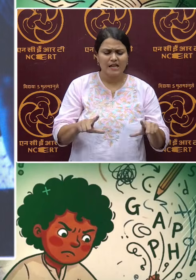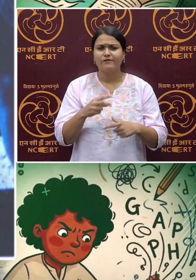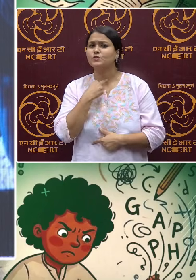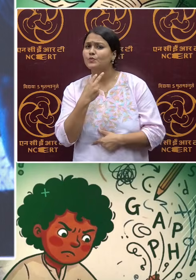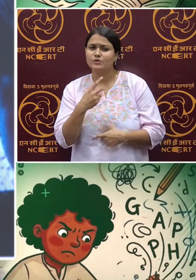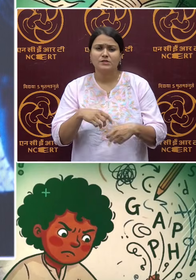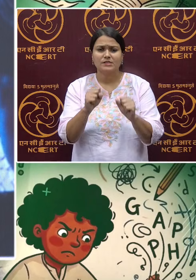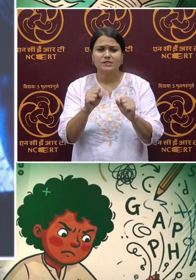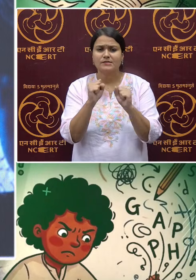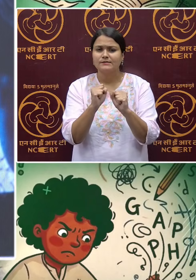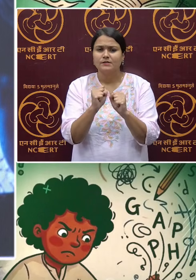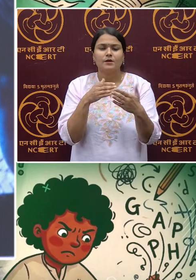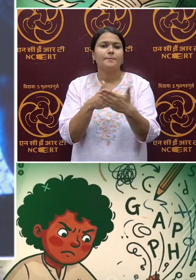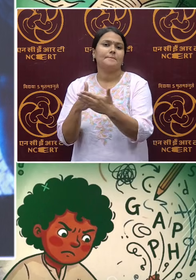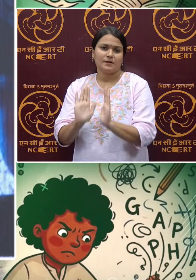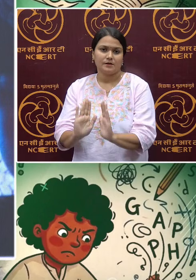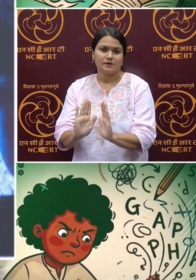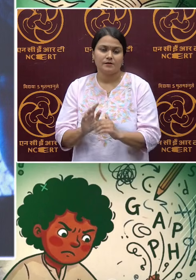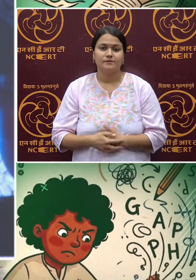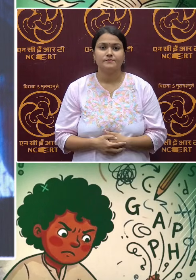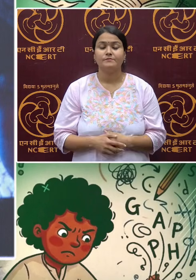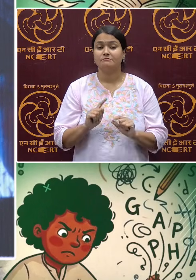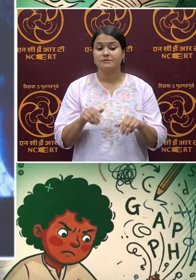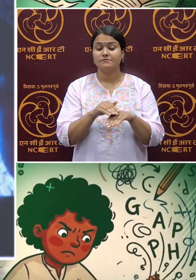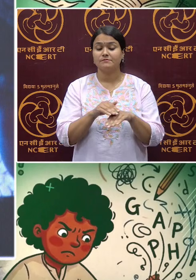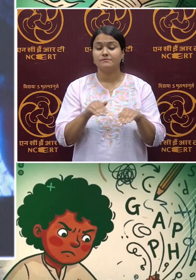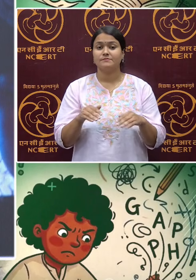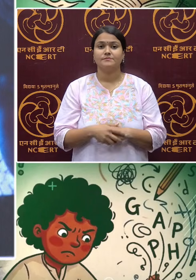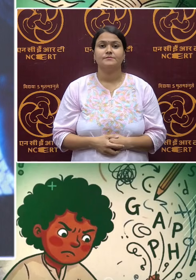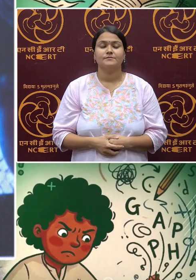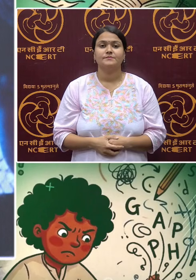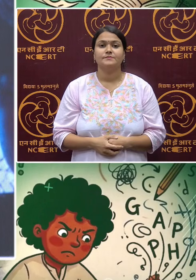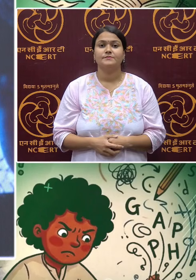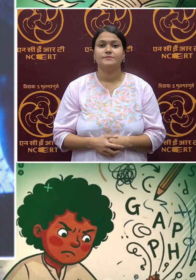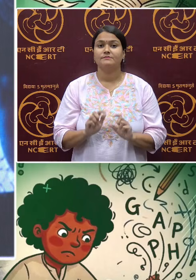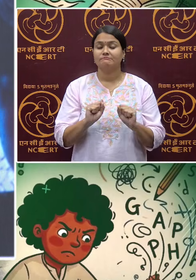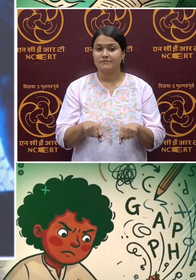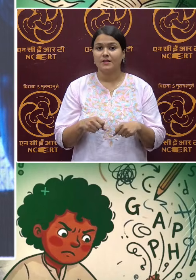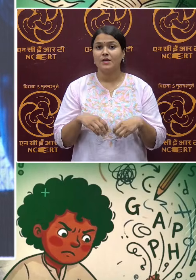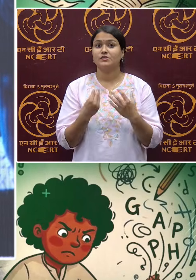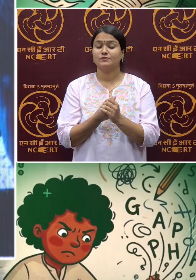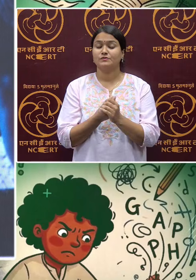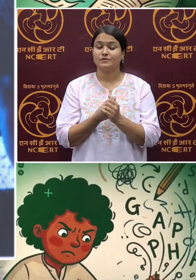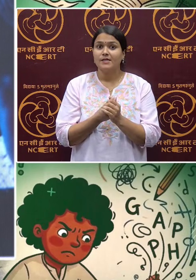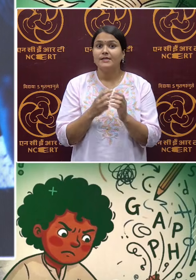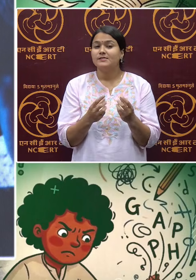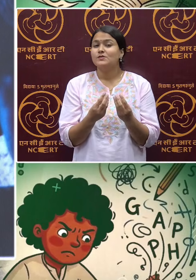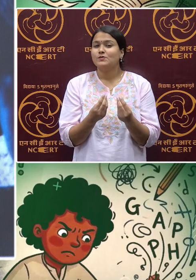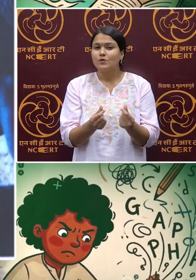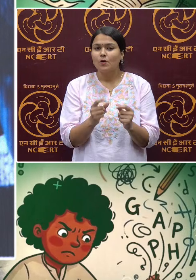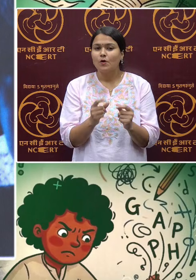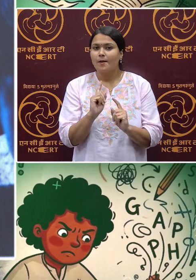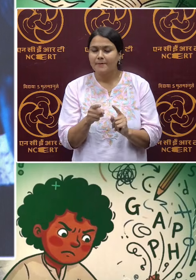एक स्ट्रगल और एक चैलेंज बन के रह जाती है. बट देयर इज अ सिल्वर लाइनिंग बिहाइंड द डार्क क्लाउड्स. यस, इस चीज़ को हम ठीक कर सकते हैं विद